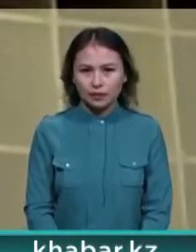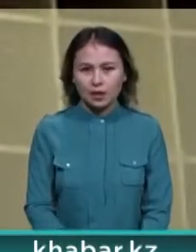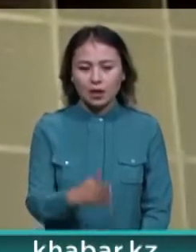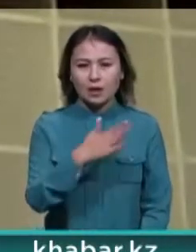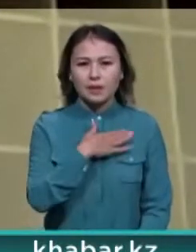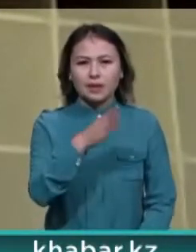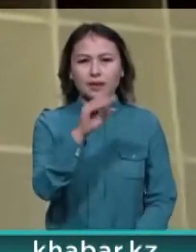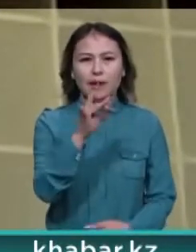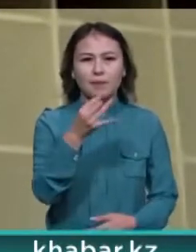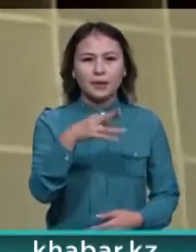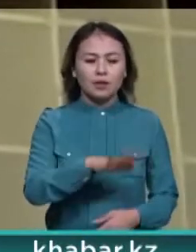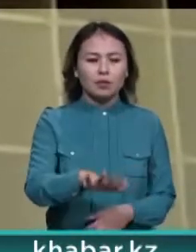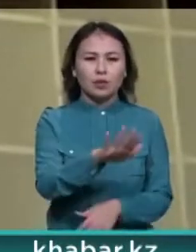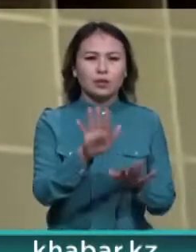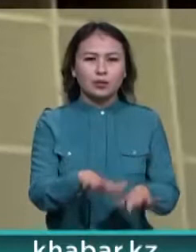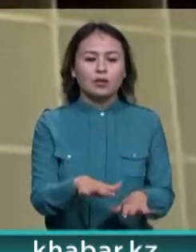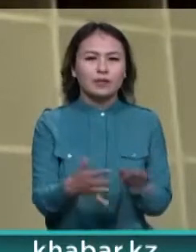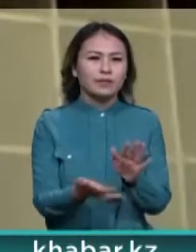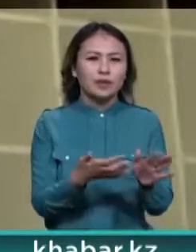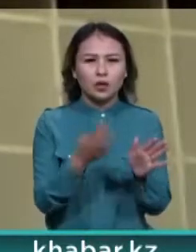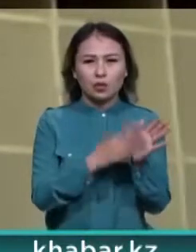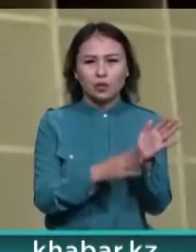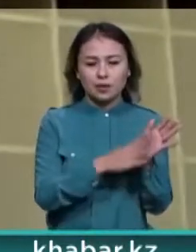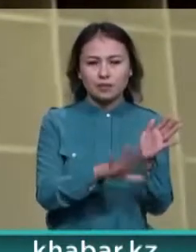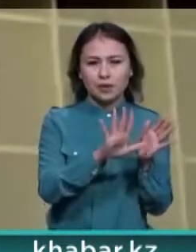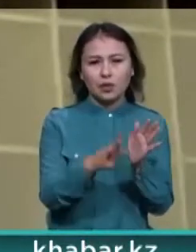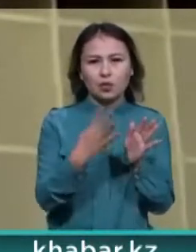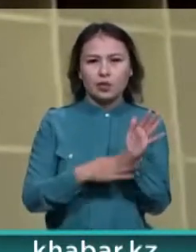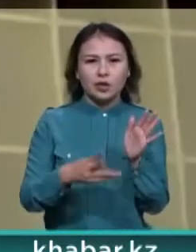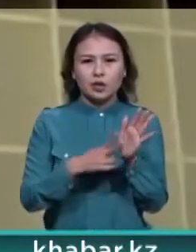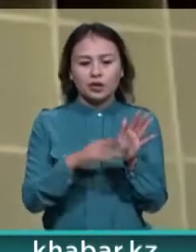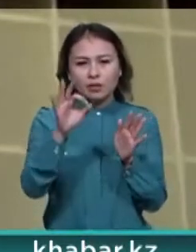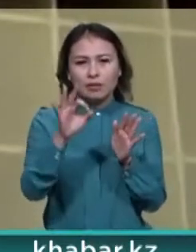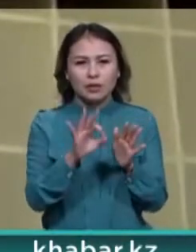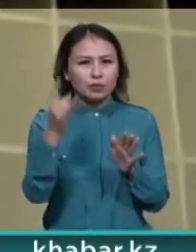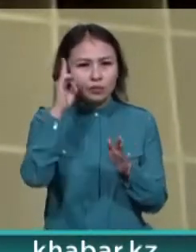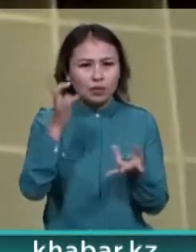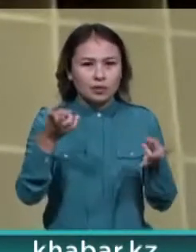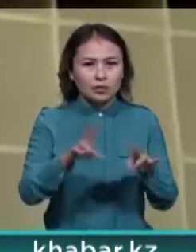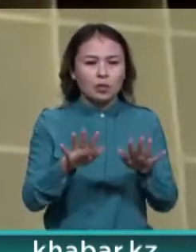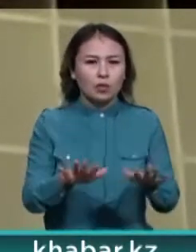Интенсивті терапия бөлімдеріндегі орындар саны 95-97% шамасында қалады деп үміттенем.